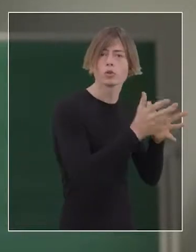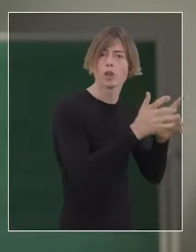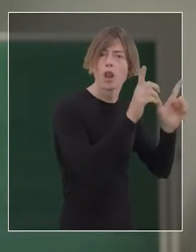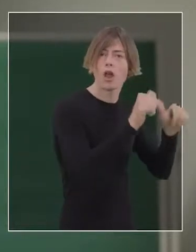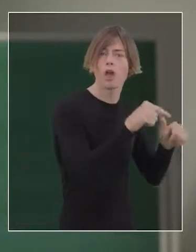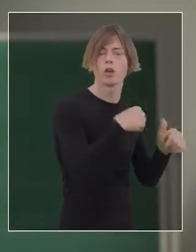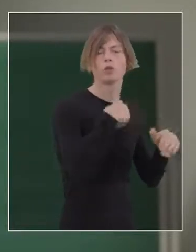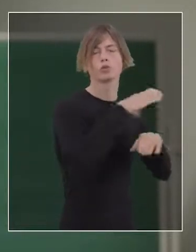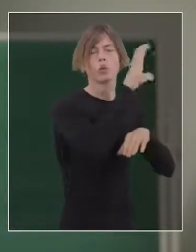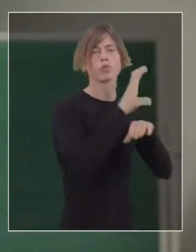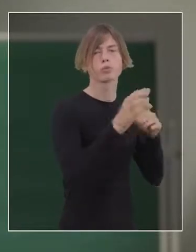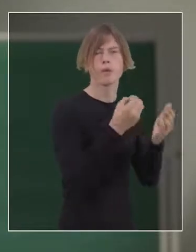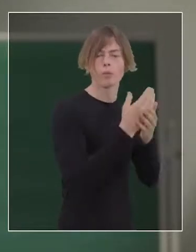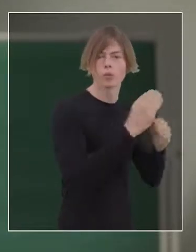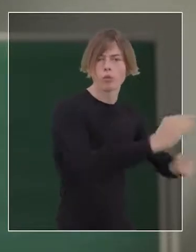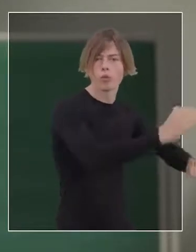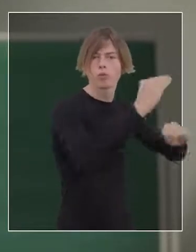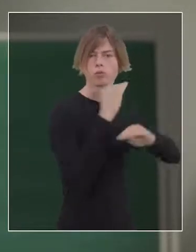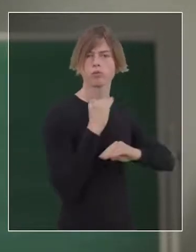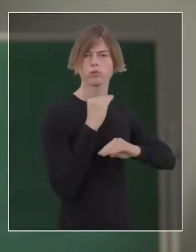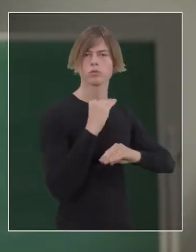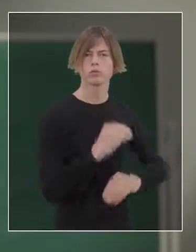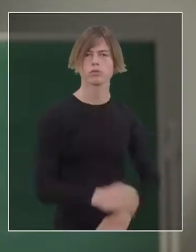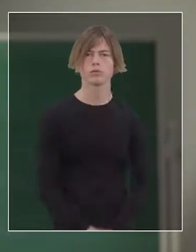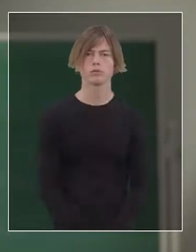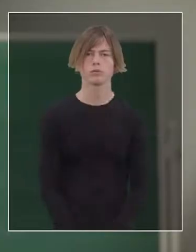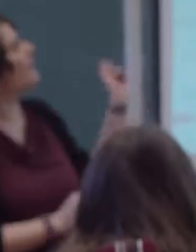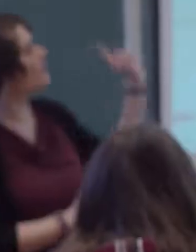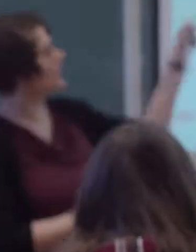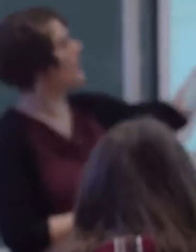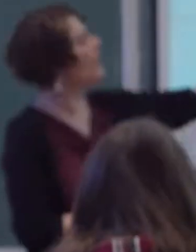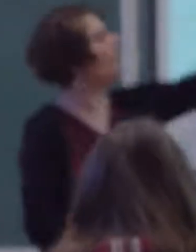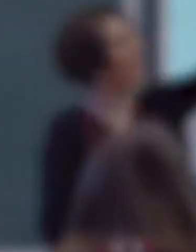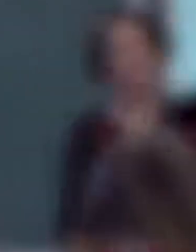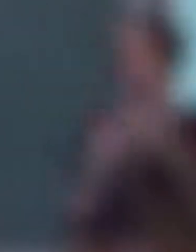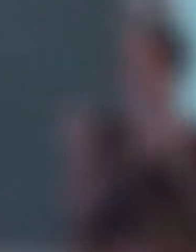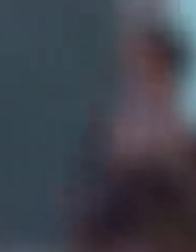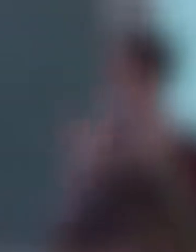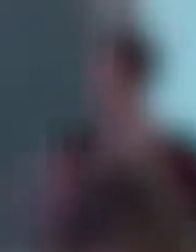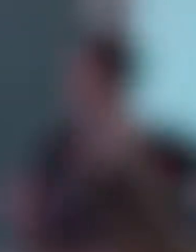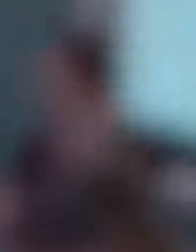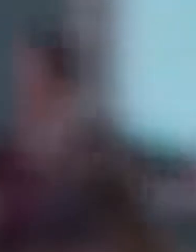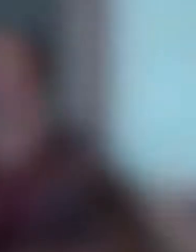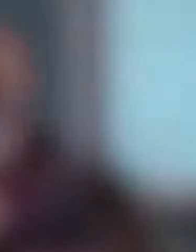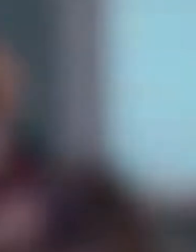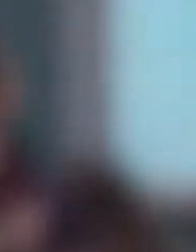énormément d'informations. Même si je peux entendre, j'aurais quand même loupé plein d'informations. Et à quel